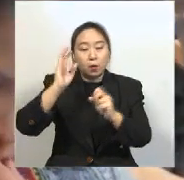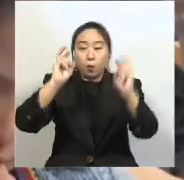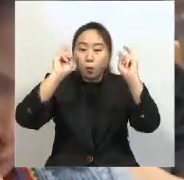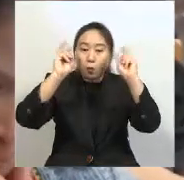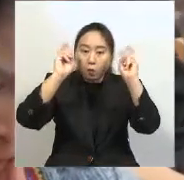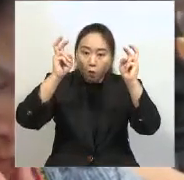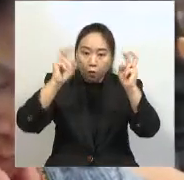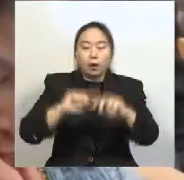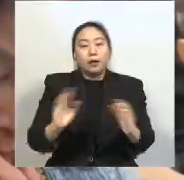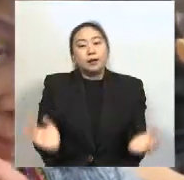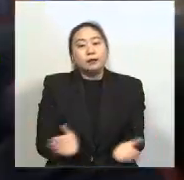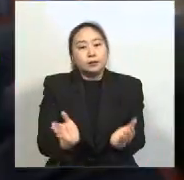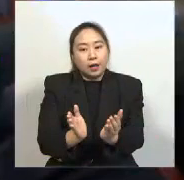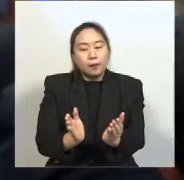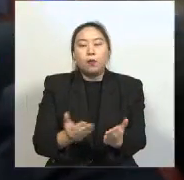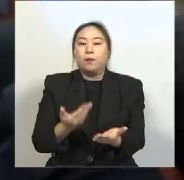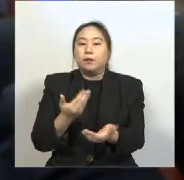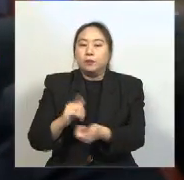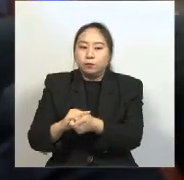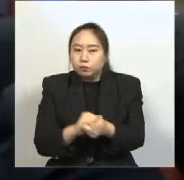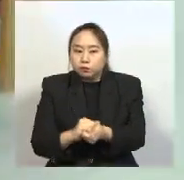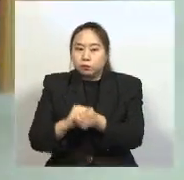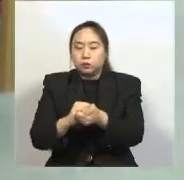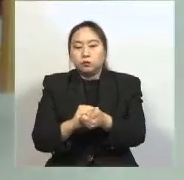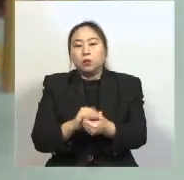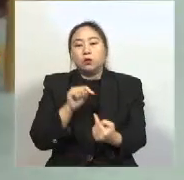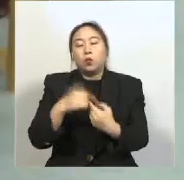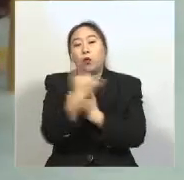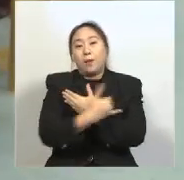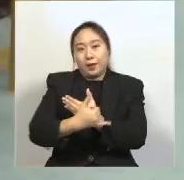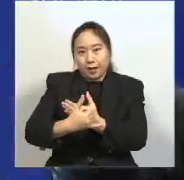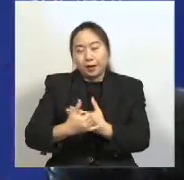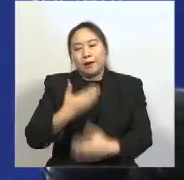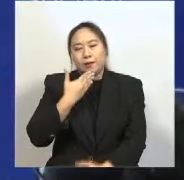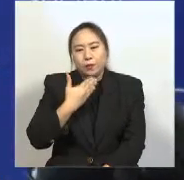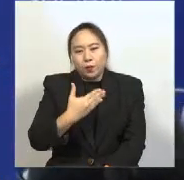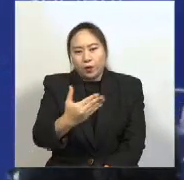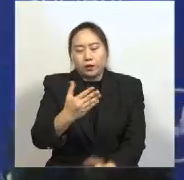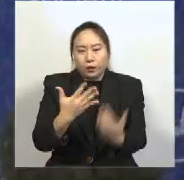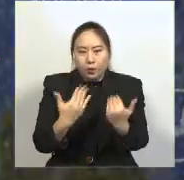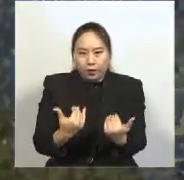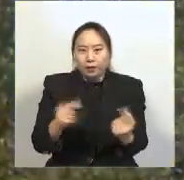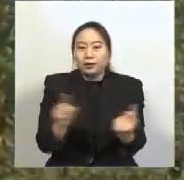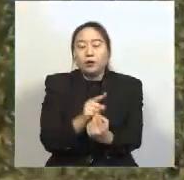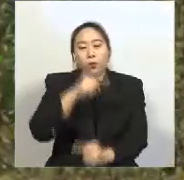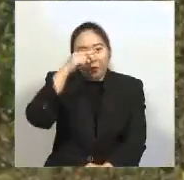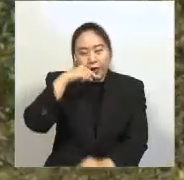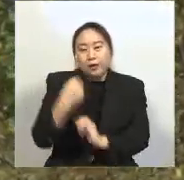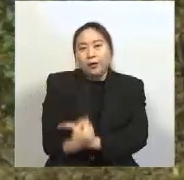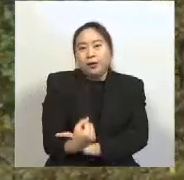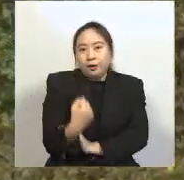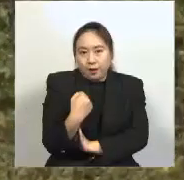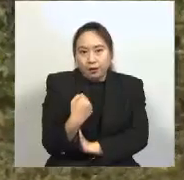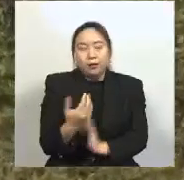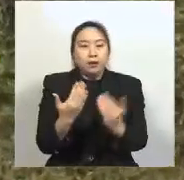วข้อการเสริมสร้างความเป็นหุ้นส่วนเพื่อความยั่งยืนระหว่างประเทศจากความแข็งแกร่งภายในสังคมไทยซึ่ง